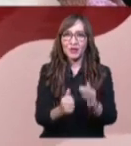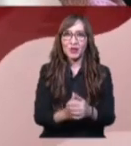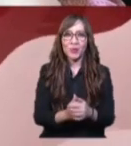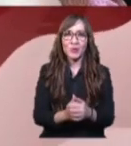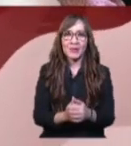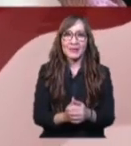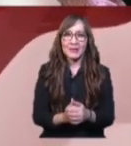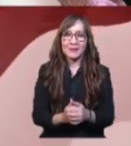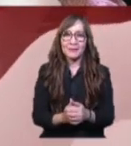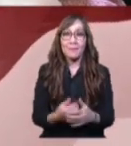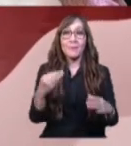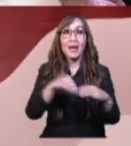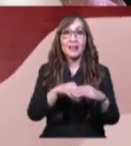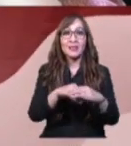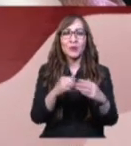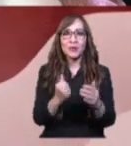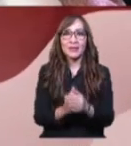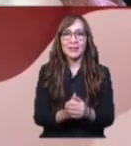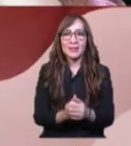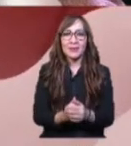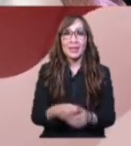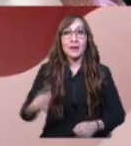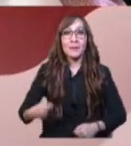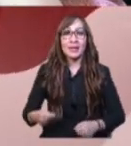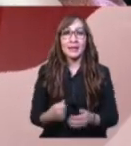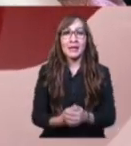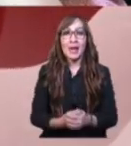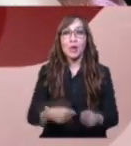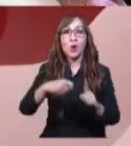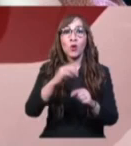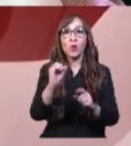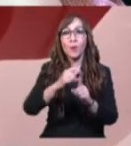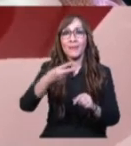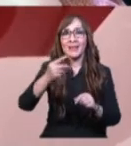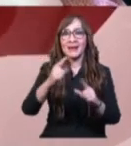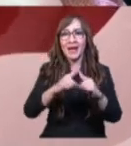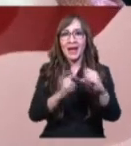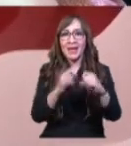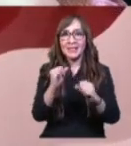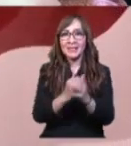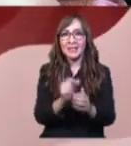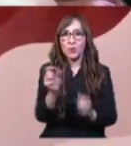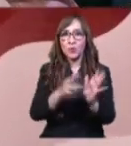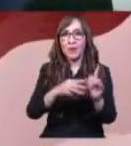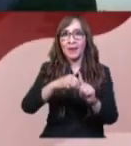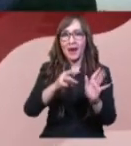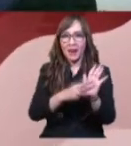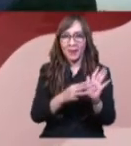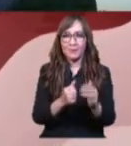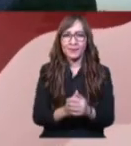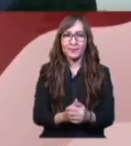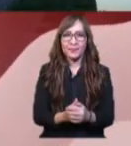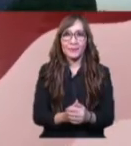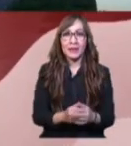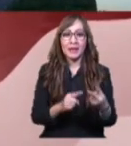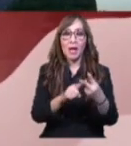follow tuh sosial medianya Kemenkop UKM dan bisa dicek juga di website-nya. Baik, yang kedua pertanyaan datang dari, wah